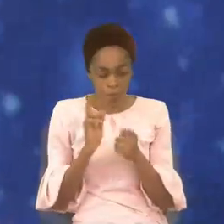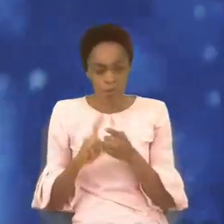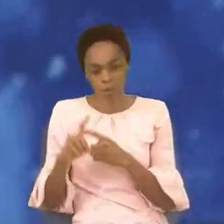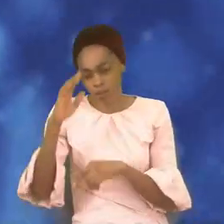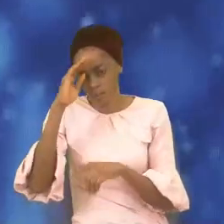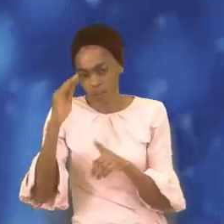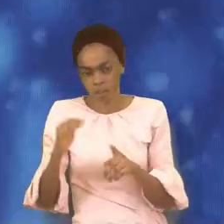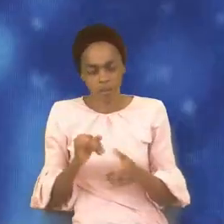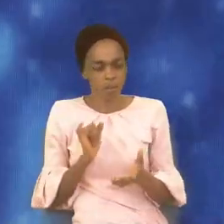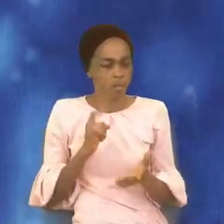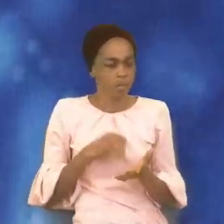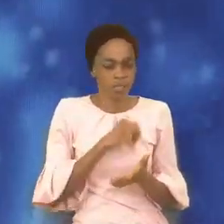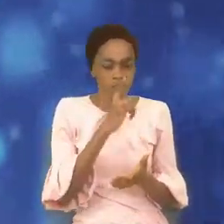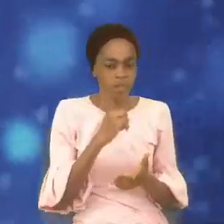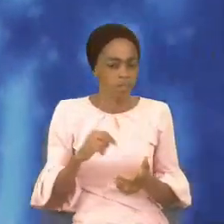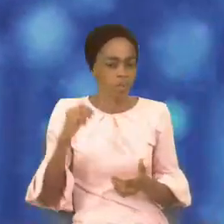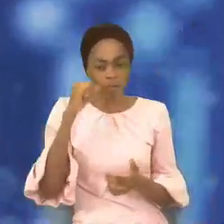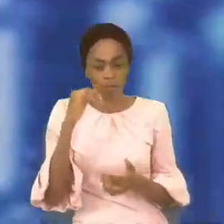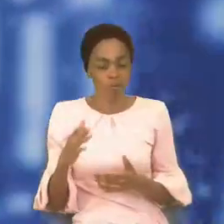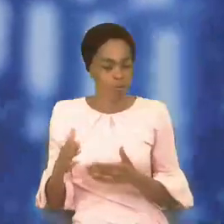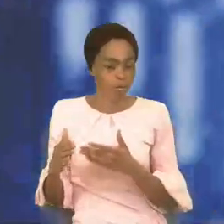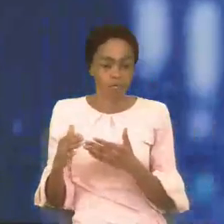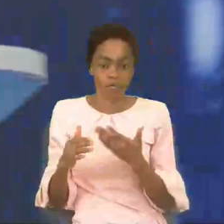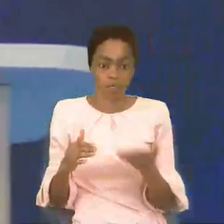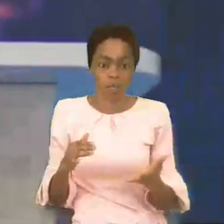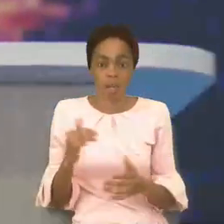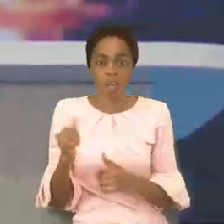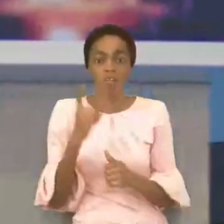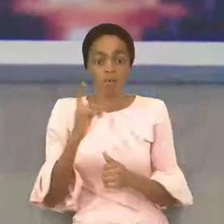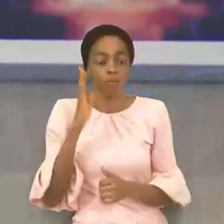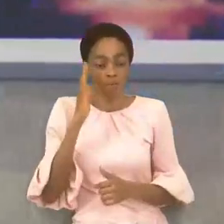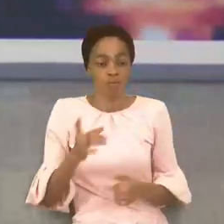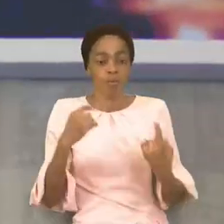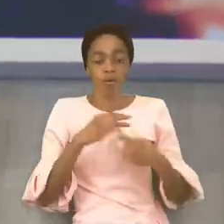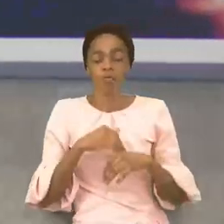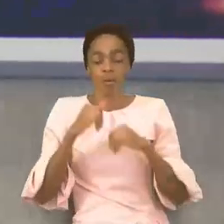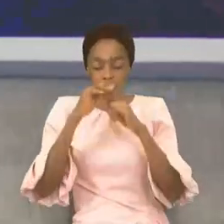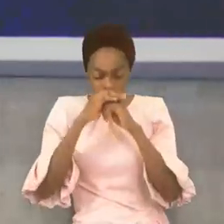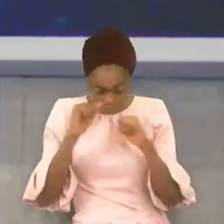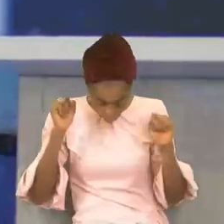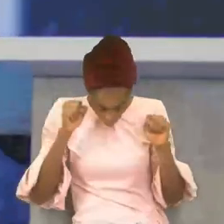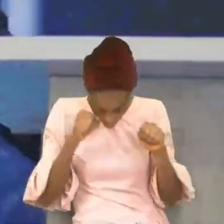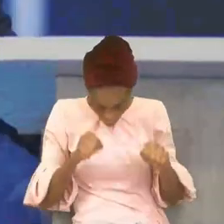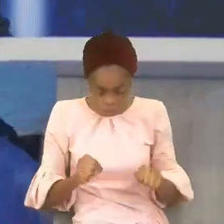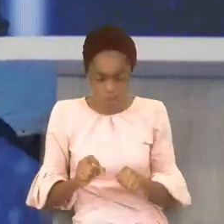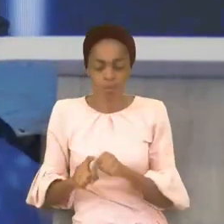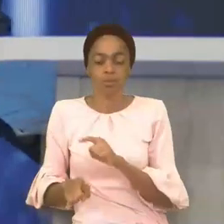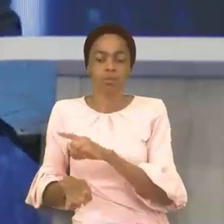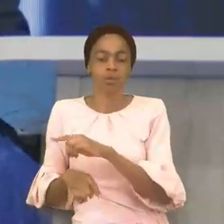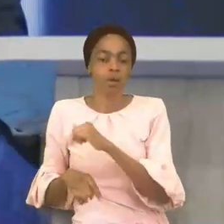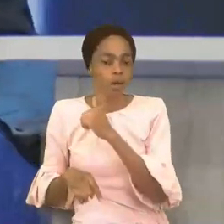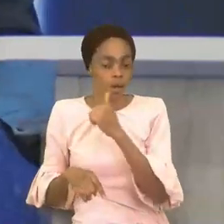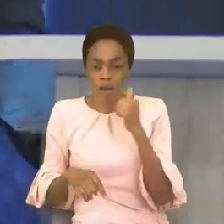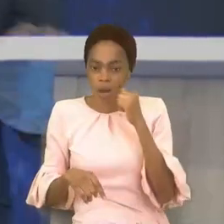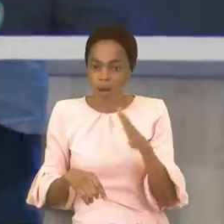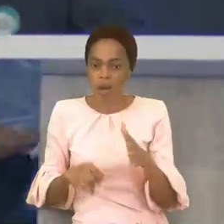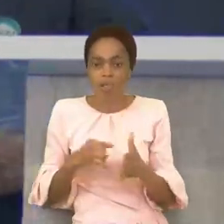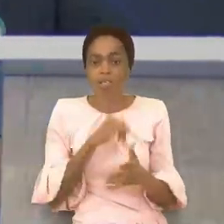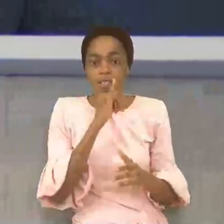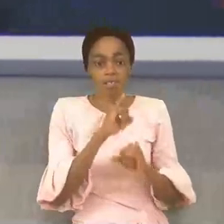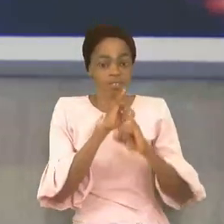lui. Ah, elle est la femme là-bas. Tout le monde doit venir et fléchir devant elle. C'est